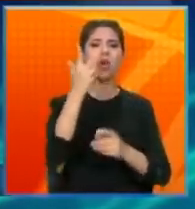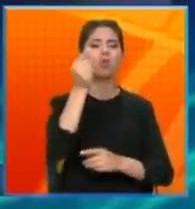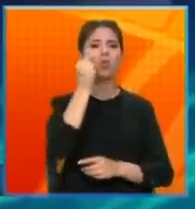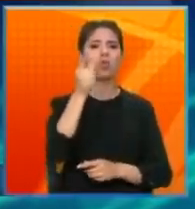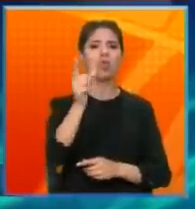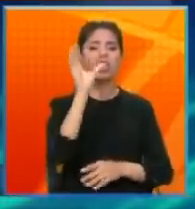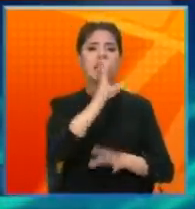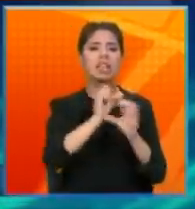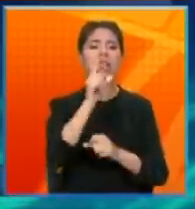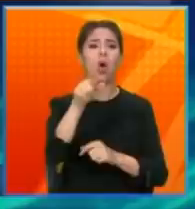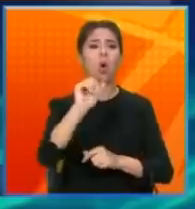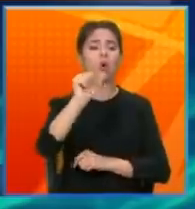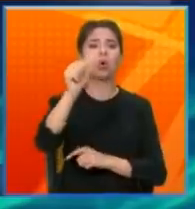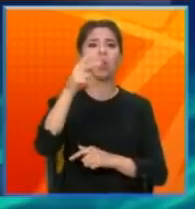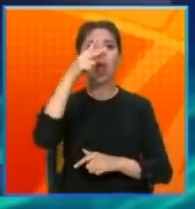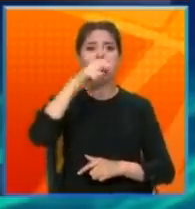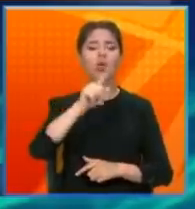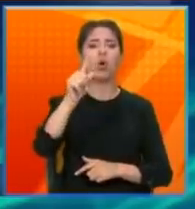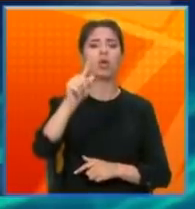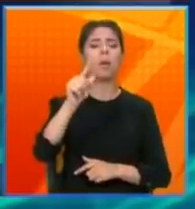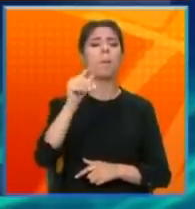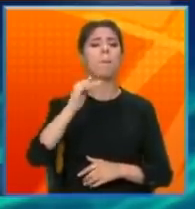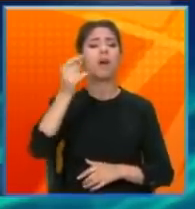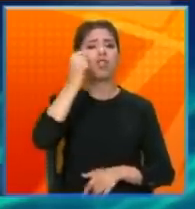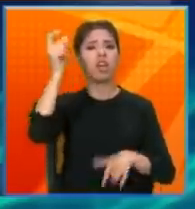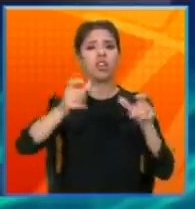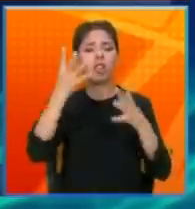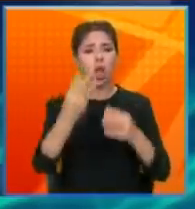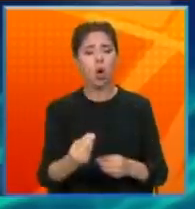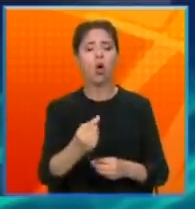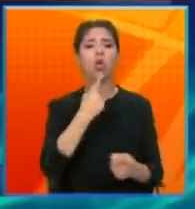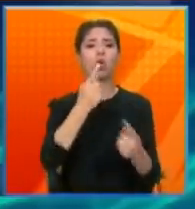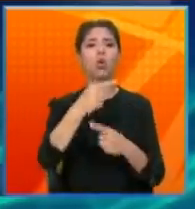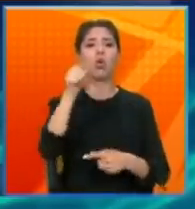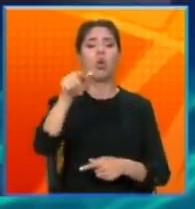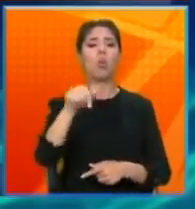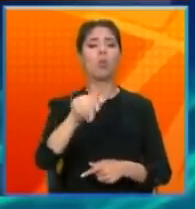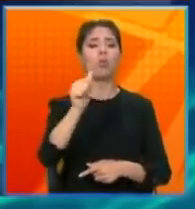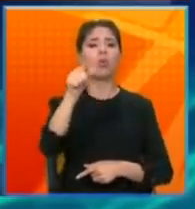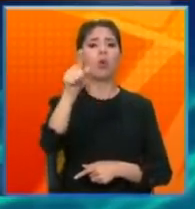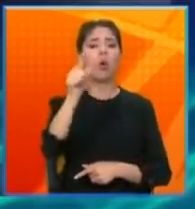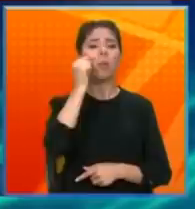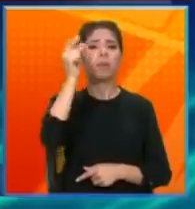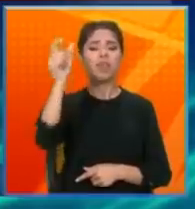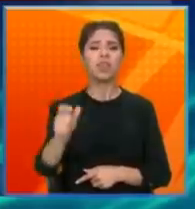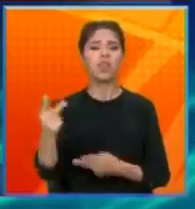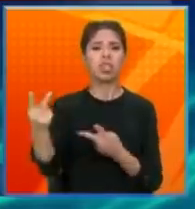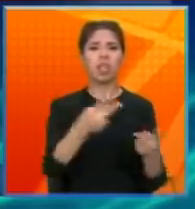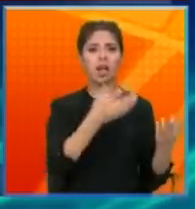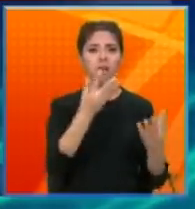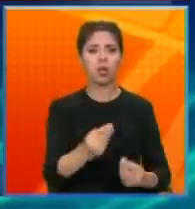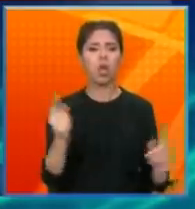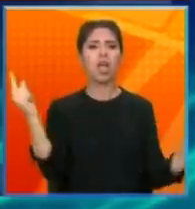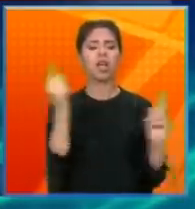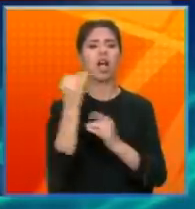3 kişinin sıra kadem bastığı günlerde köyde yabancı kişilerin olduğu öne sürülmüştü. Bugün işte Müge Anlı onlardan birini ağırladı.